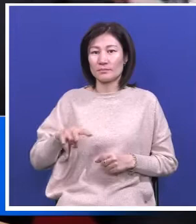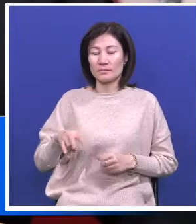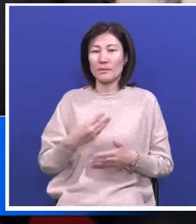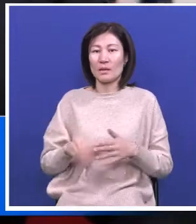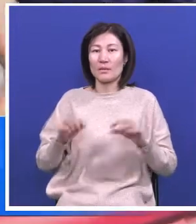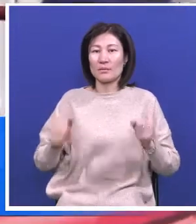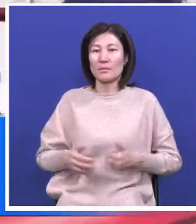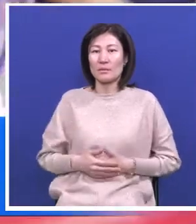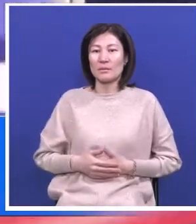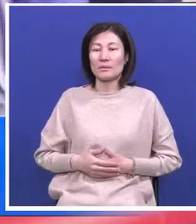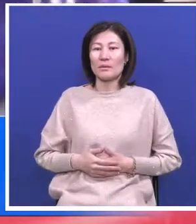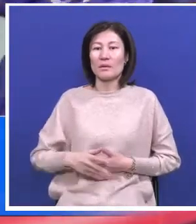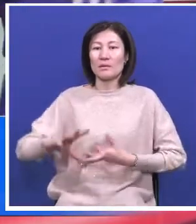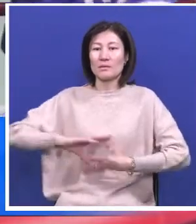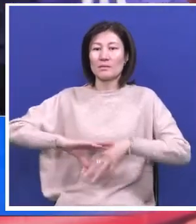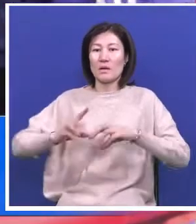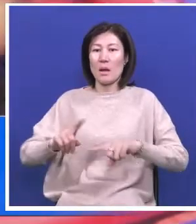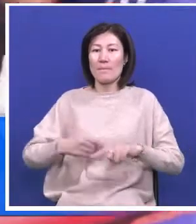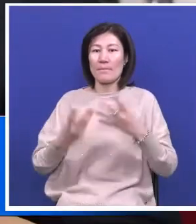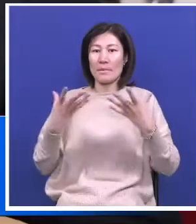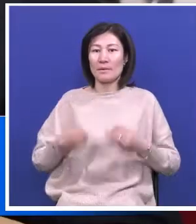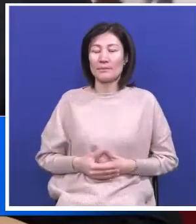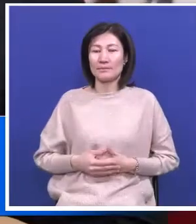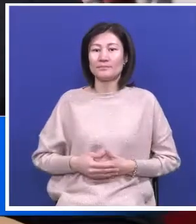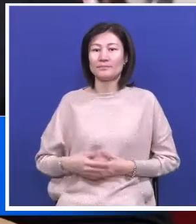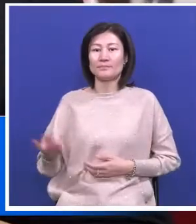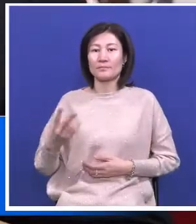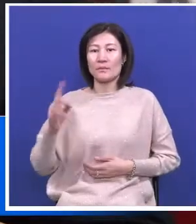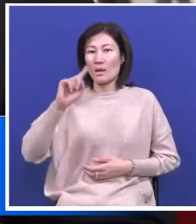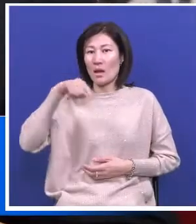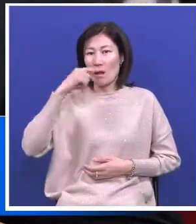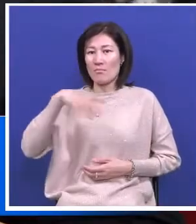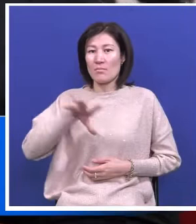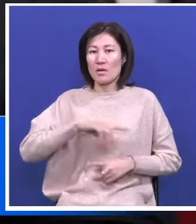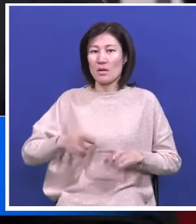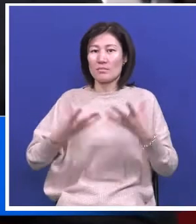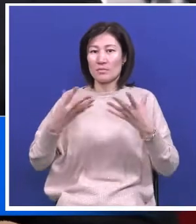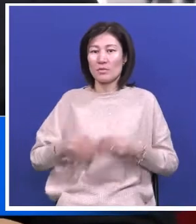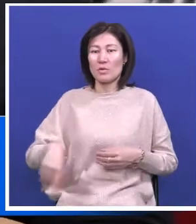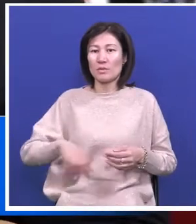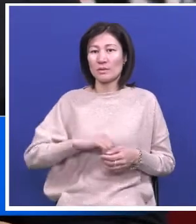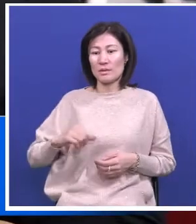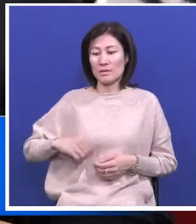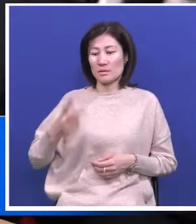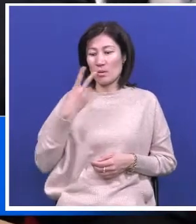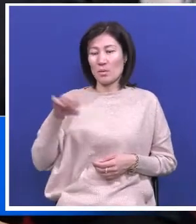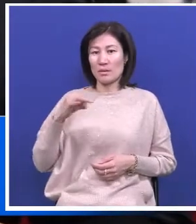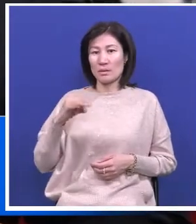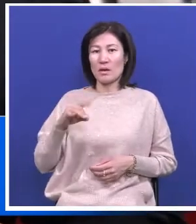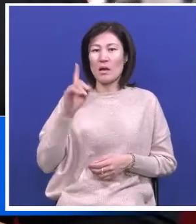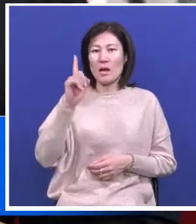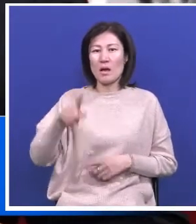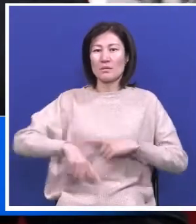қаржы бөлініп отыр. Жалпы бұл программының тиімділігі айта кететін болсақ, бұл өзіңіз көріп отырсыздар, қазір мына Шалғай